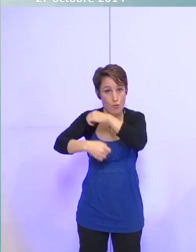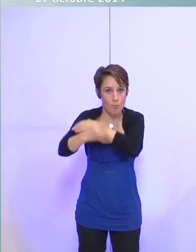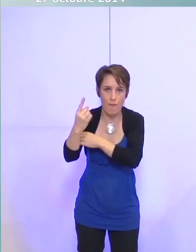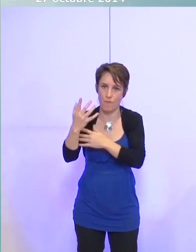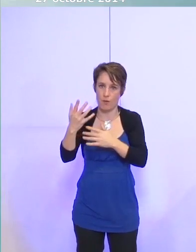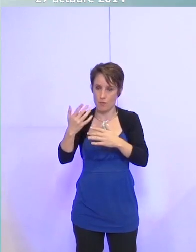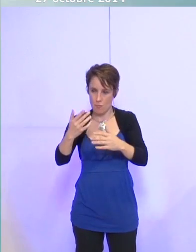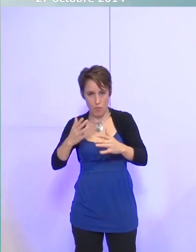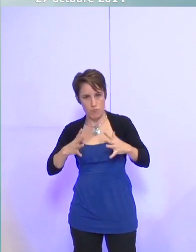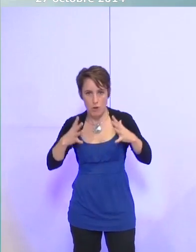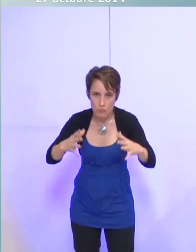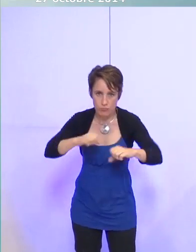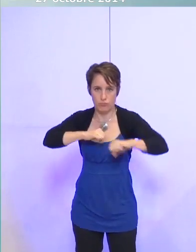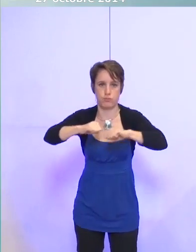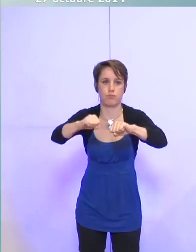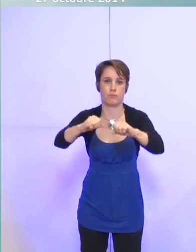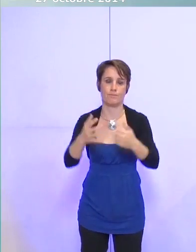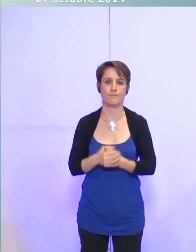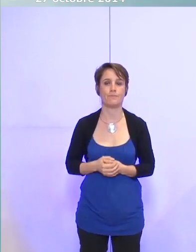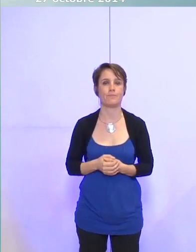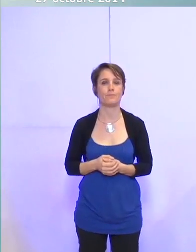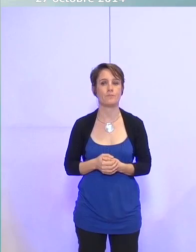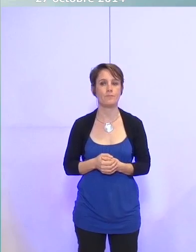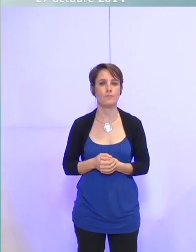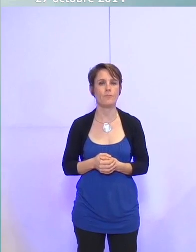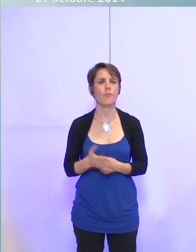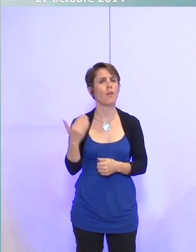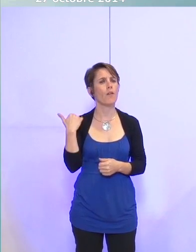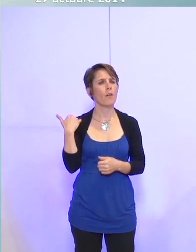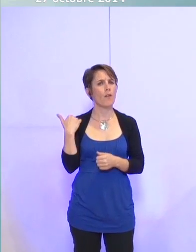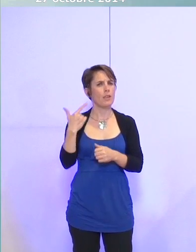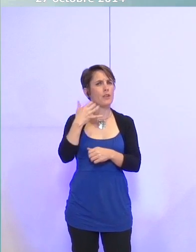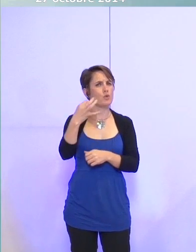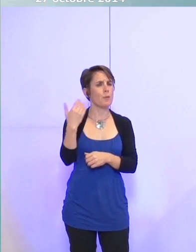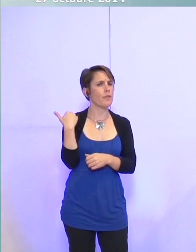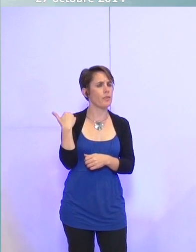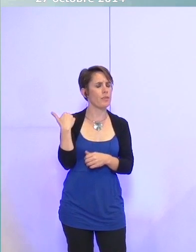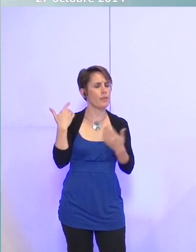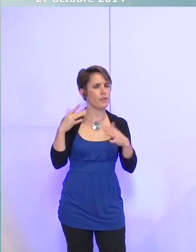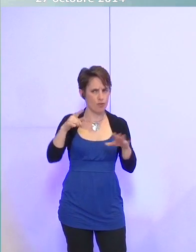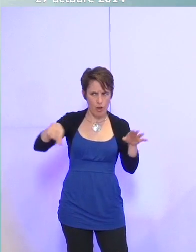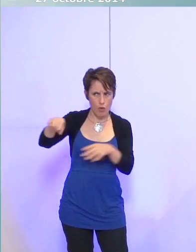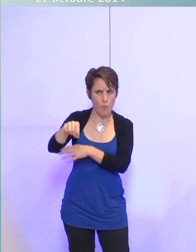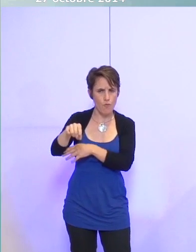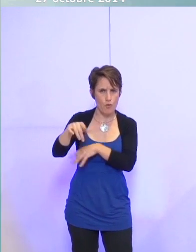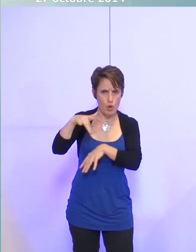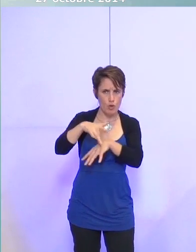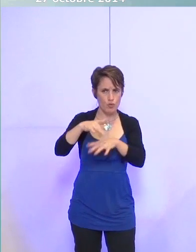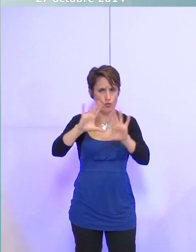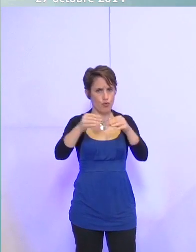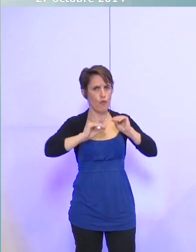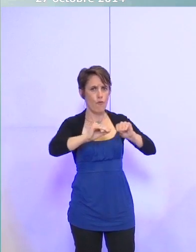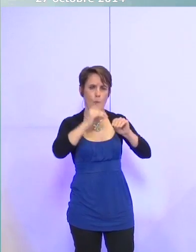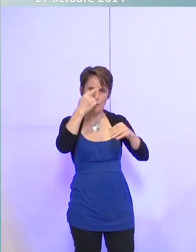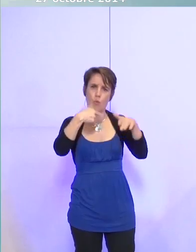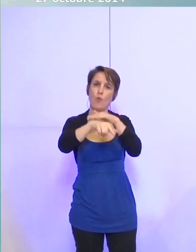impliquer de façon innovante les habitants. Vous avez déjà, il y a une quinzaine de jours, engagé une formation sur un type de logiciel,